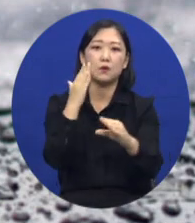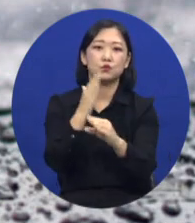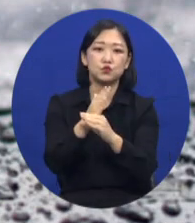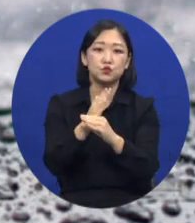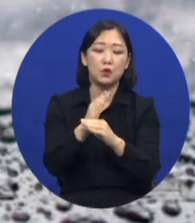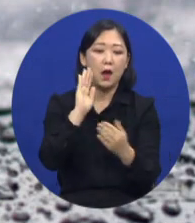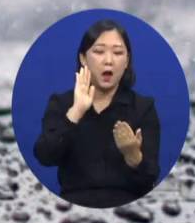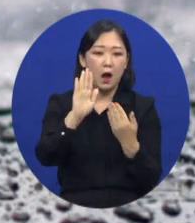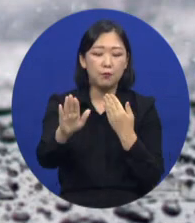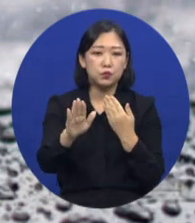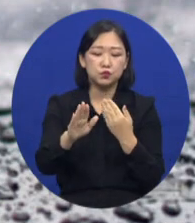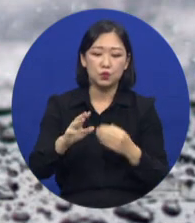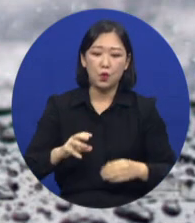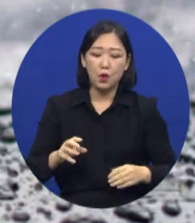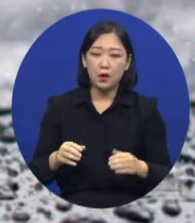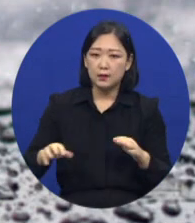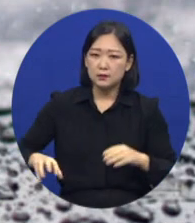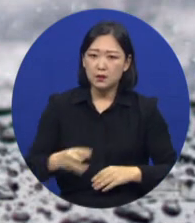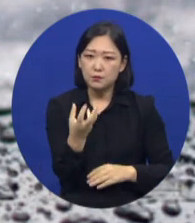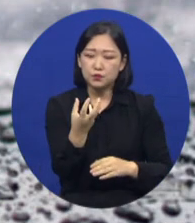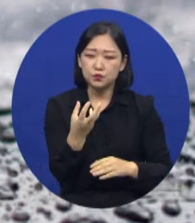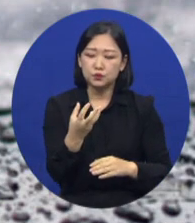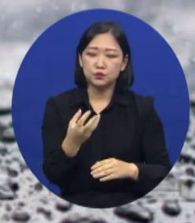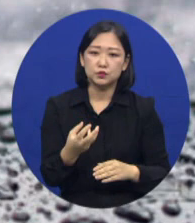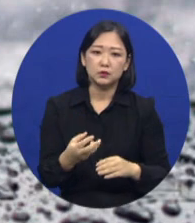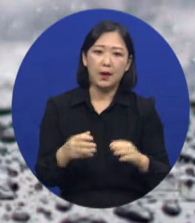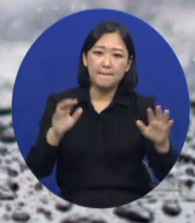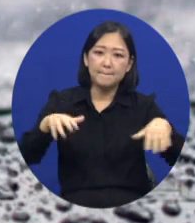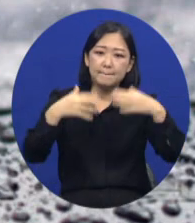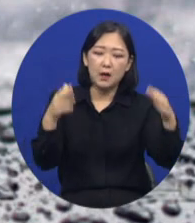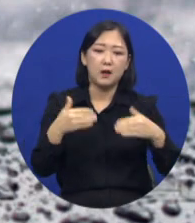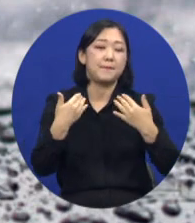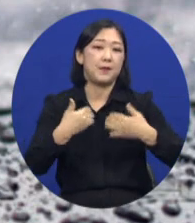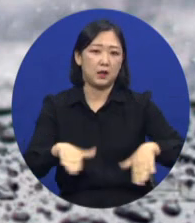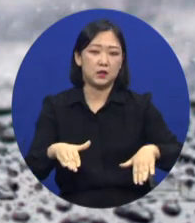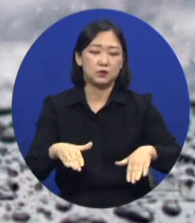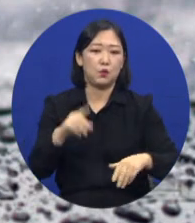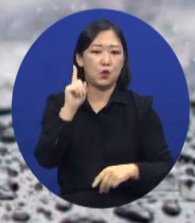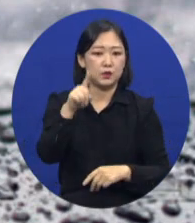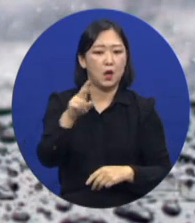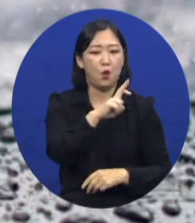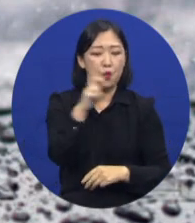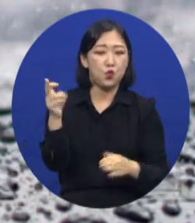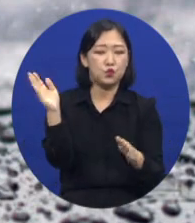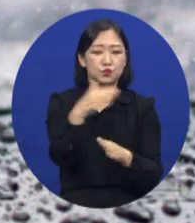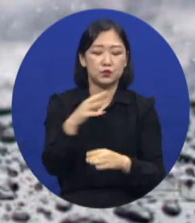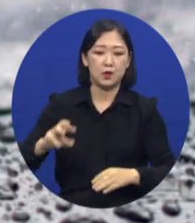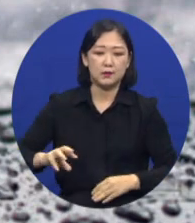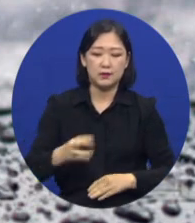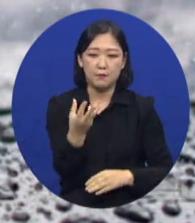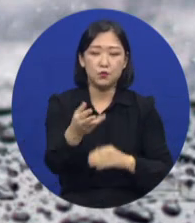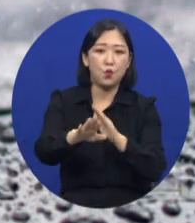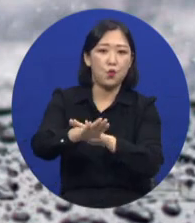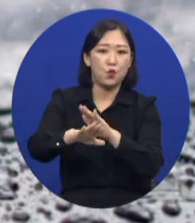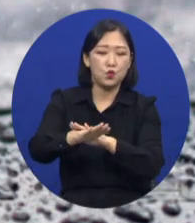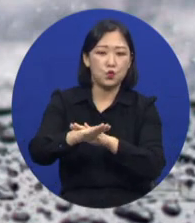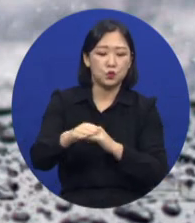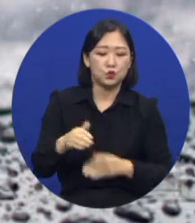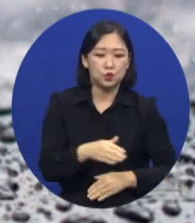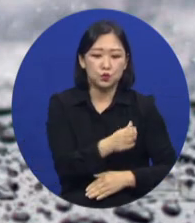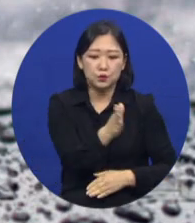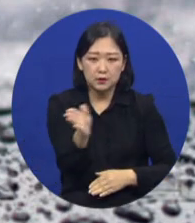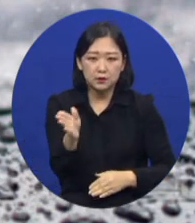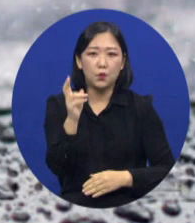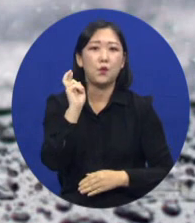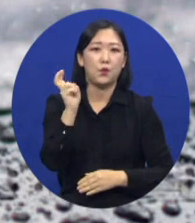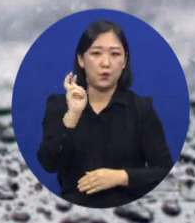앞으로 점차 태풍의 이동을 막고 있는 북쪽 고기압의 세력이 약해지면서 내일 오후부터는 태풍이 오른쪽으로 조금씩